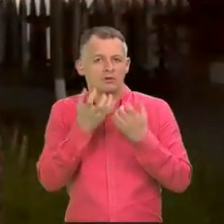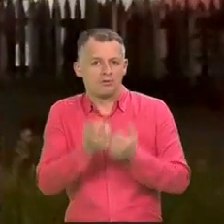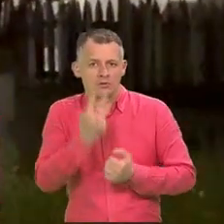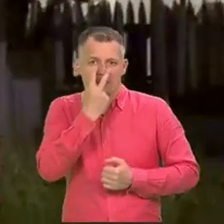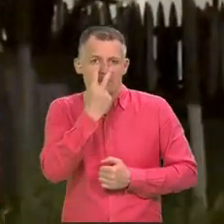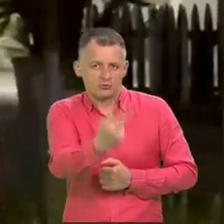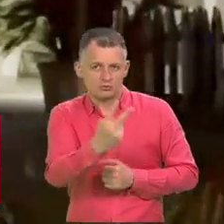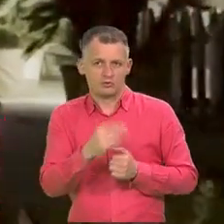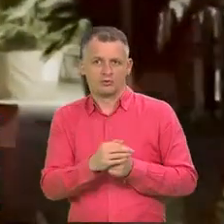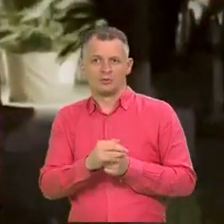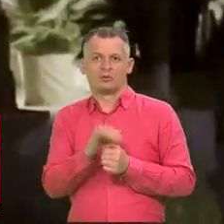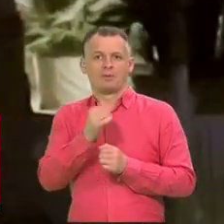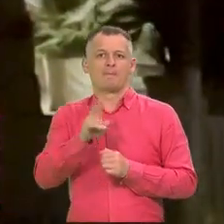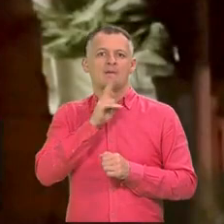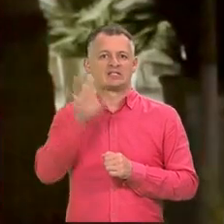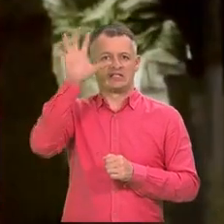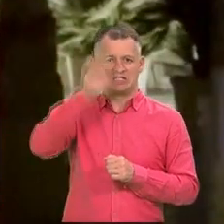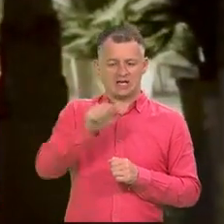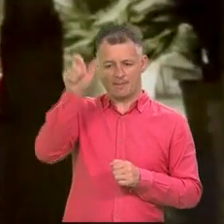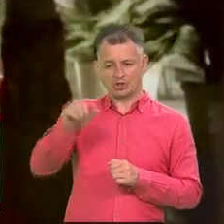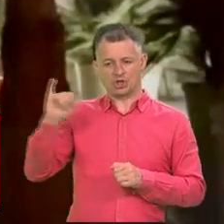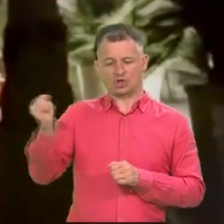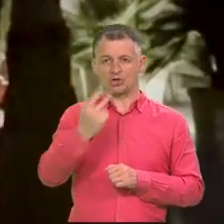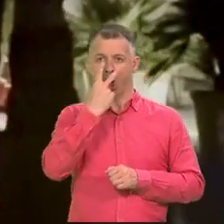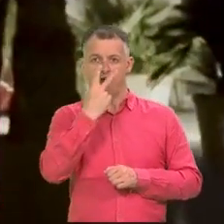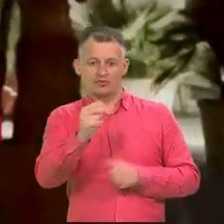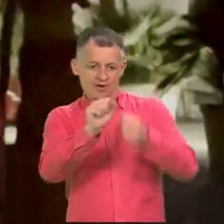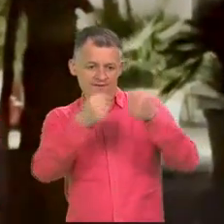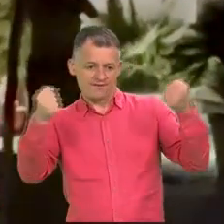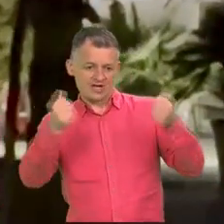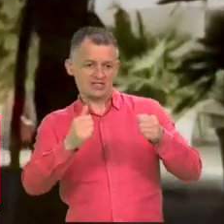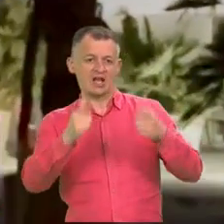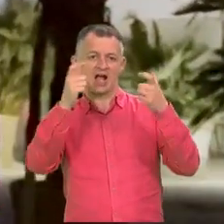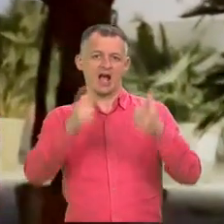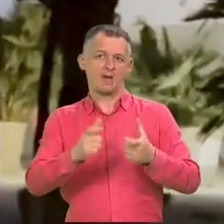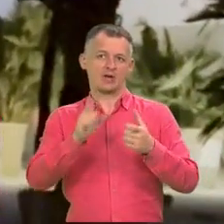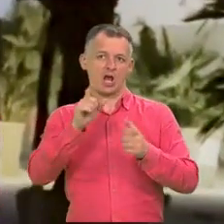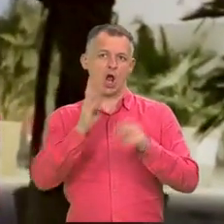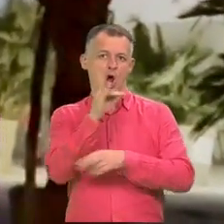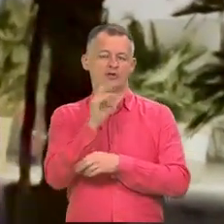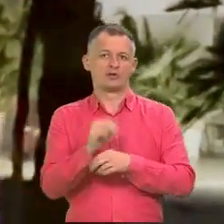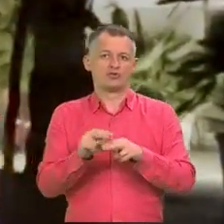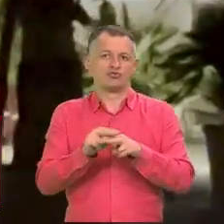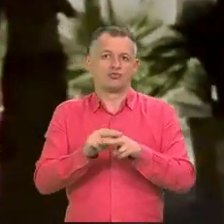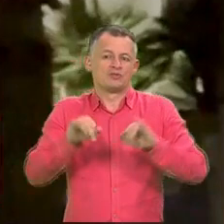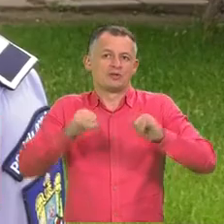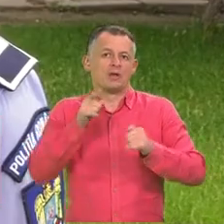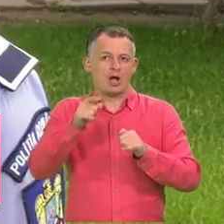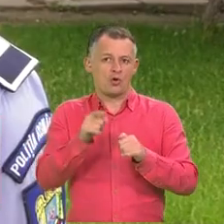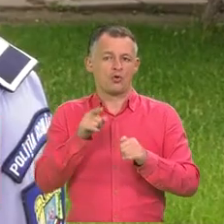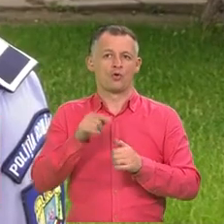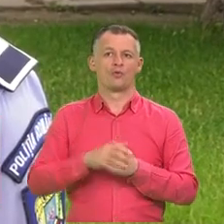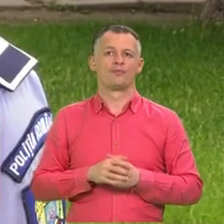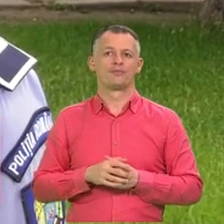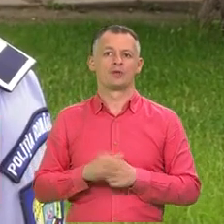din Mamaia, marți seara. Turiștii au asistat îngroziți de la ferestrele camerelor lor la desfășurarea de forțe de pe faleza stațiunii. În jurul